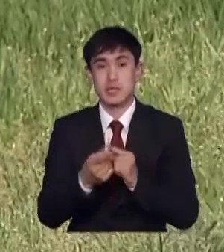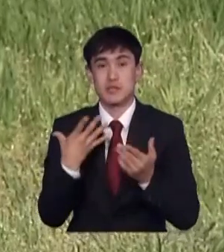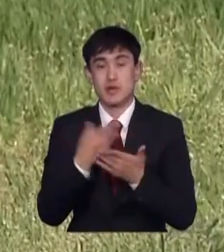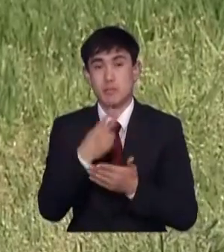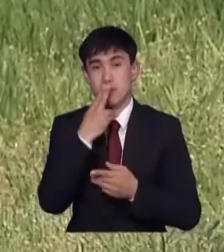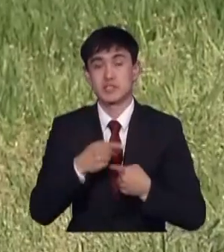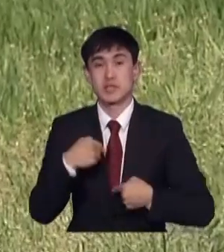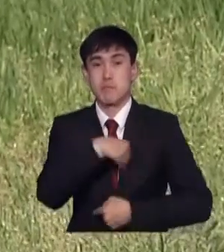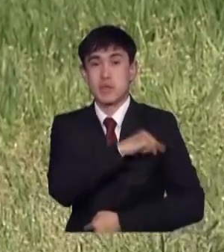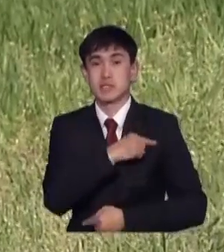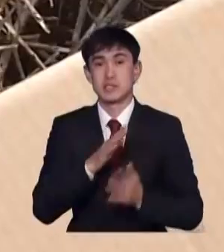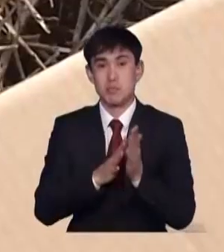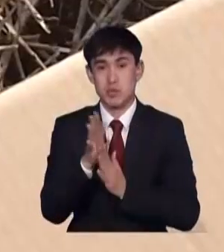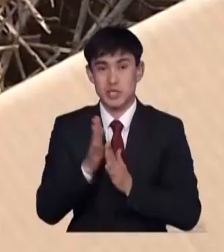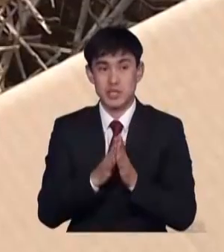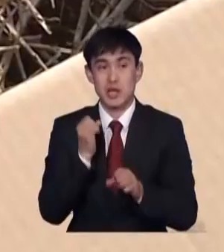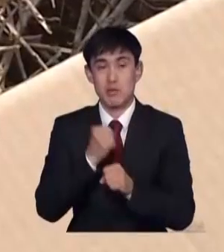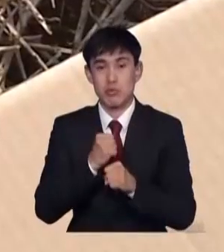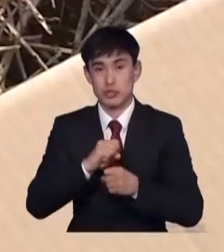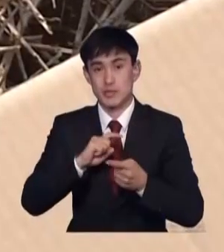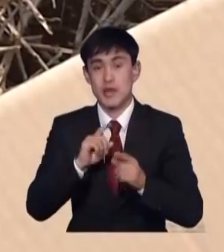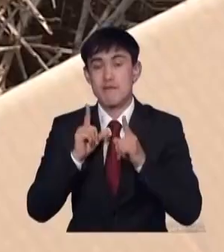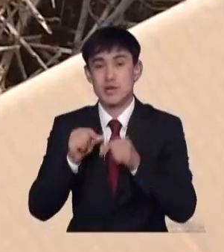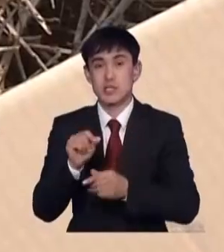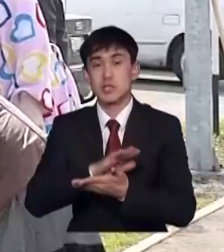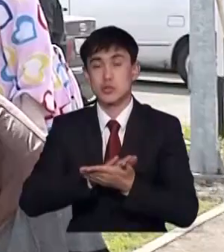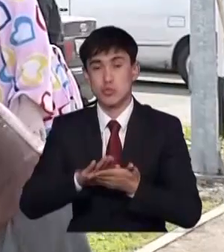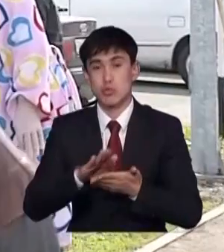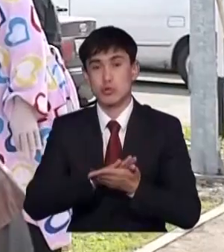привычные медицинские перчатки на рабочие и